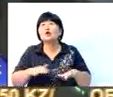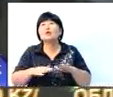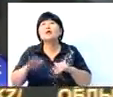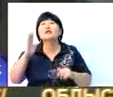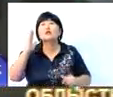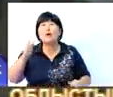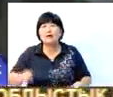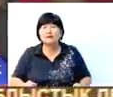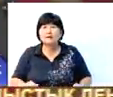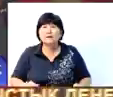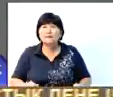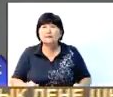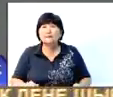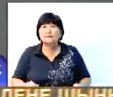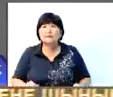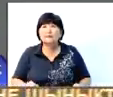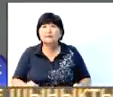ұйымдастырылмақ.